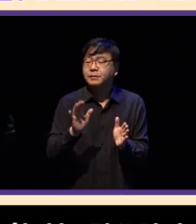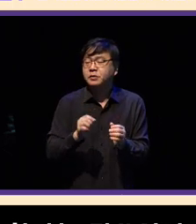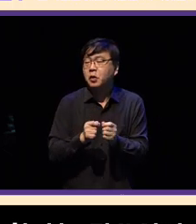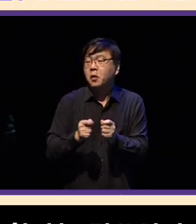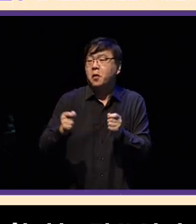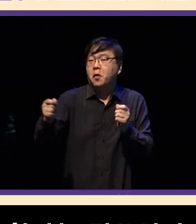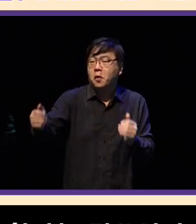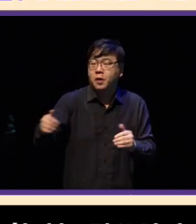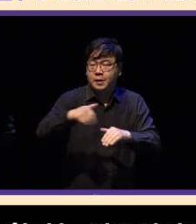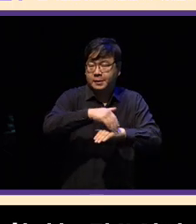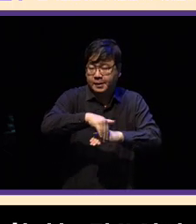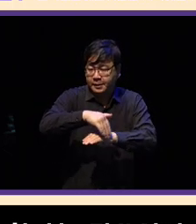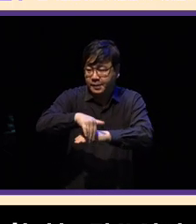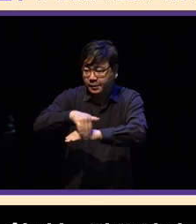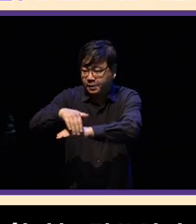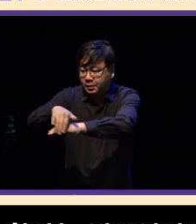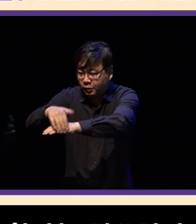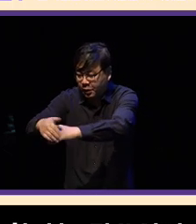필요한